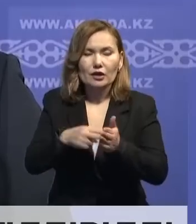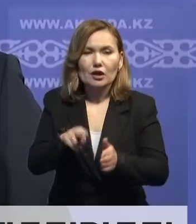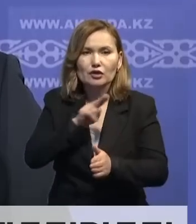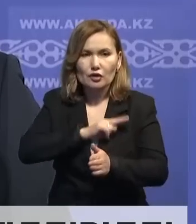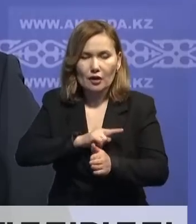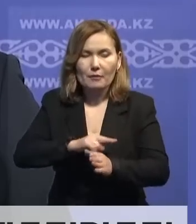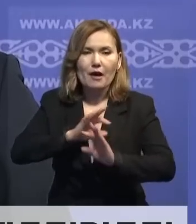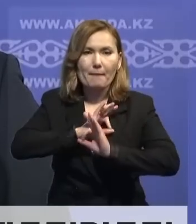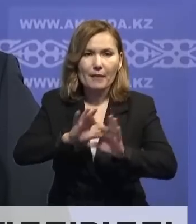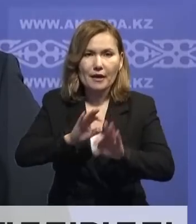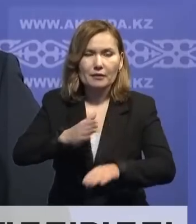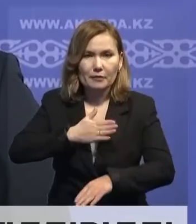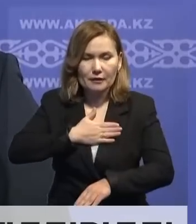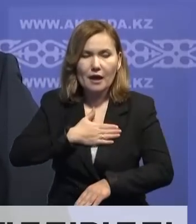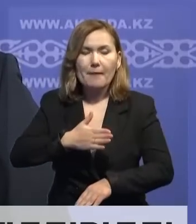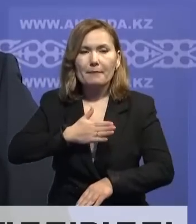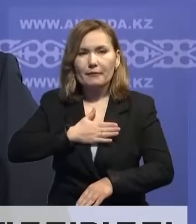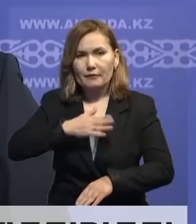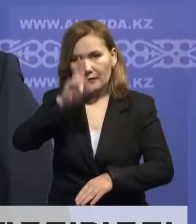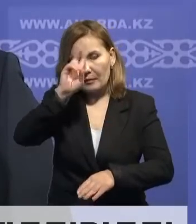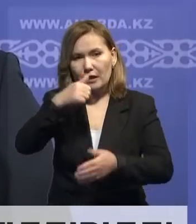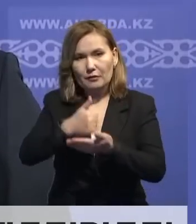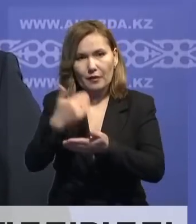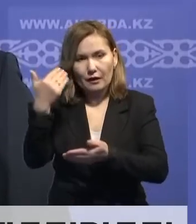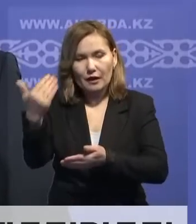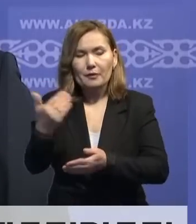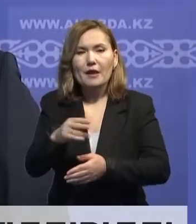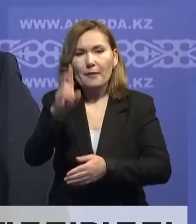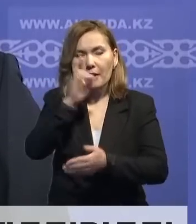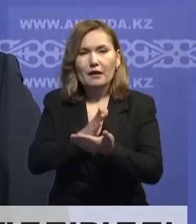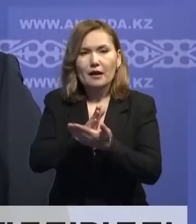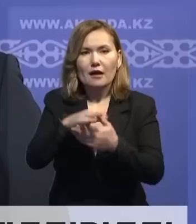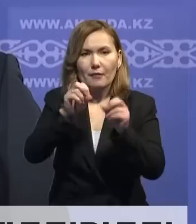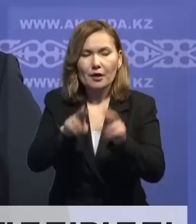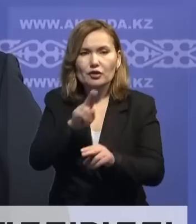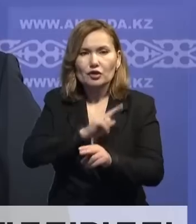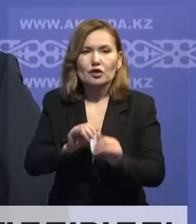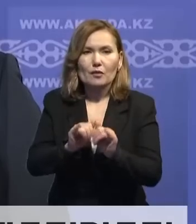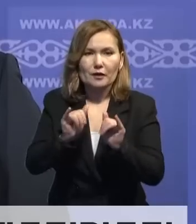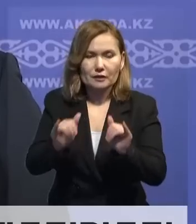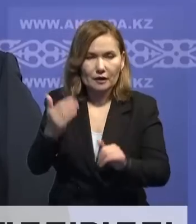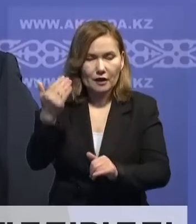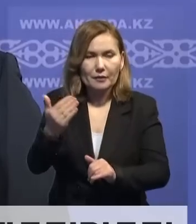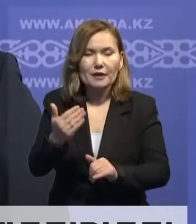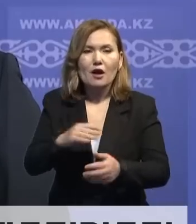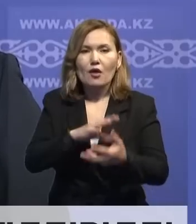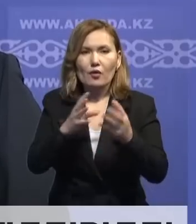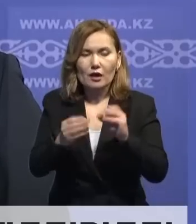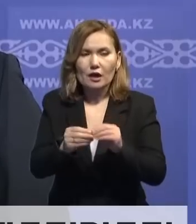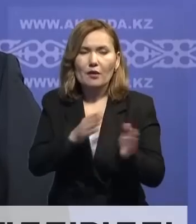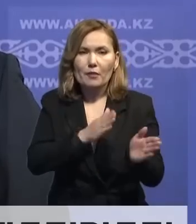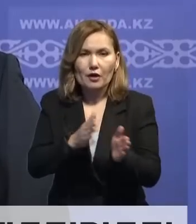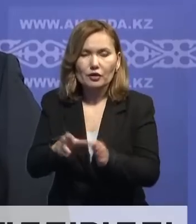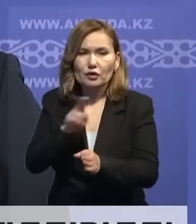жоспары бойынша баяндадым. Мемлекет басшысы мемлекеттік қызметті әрі қарай жетілдіру бойынша және жүйелі